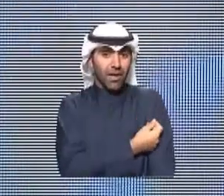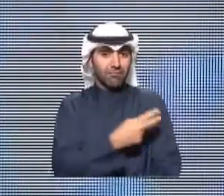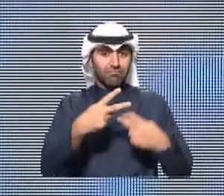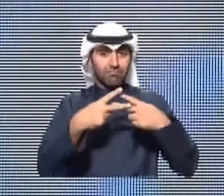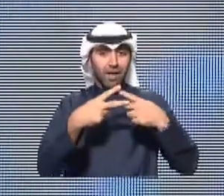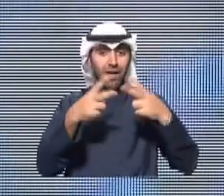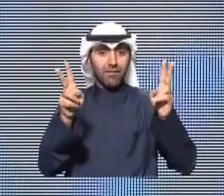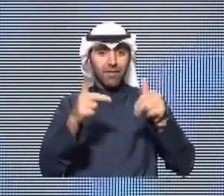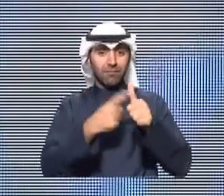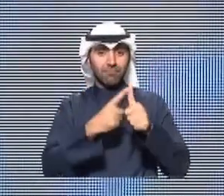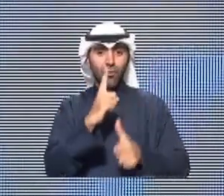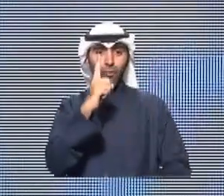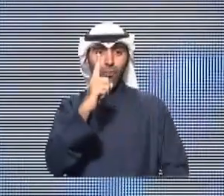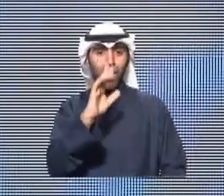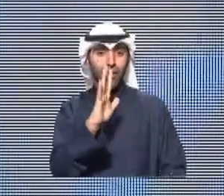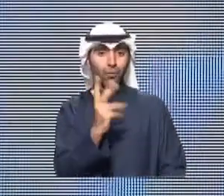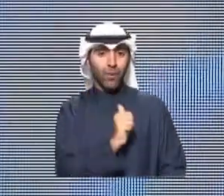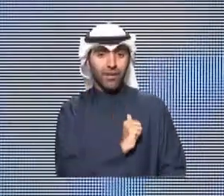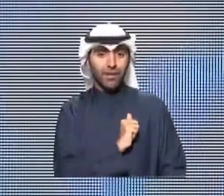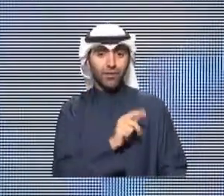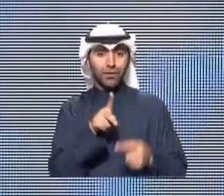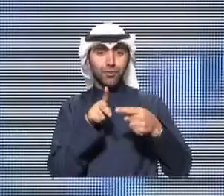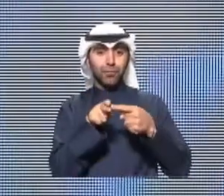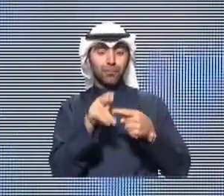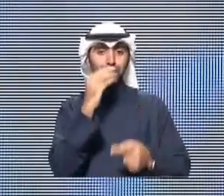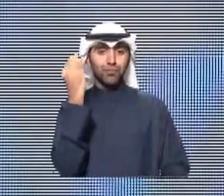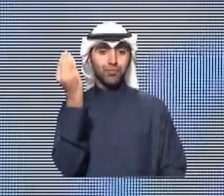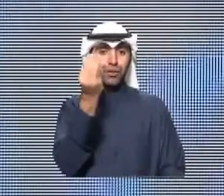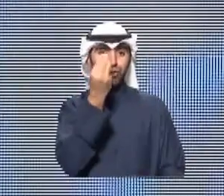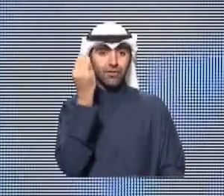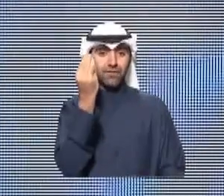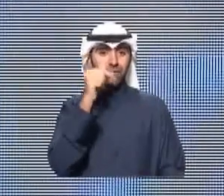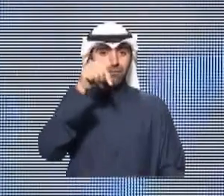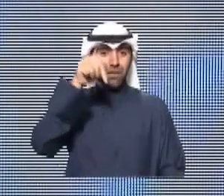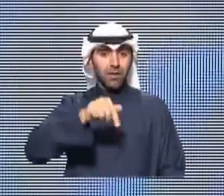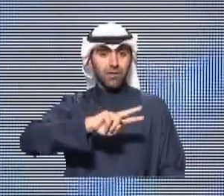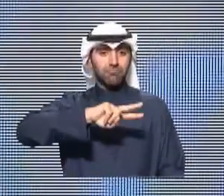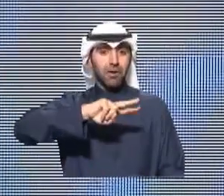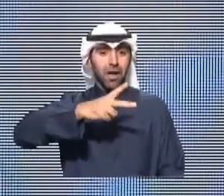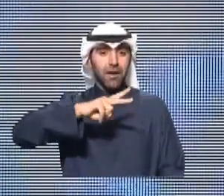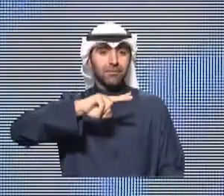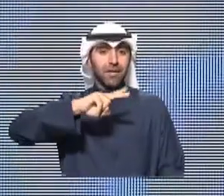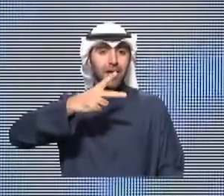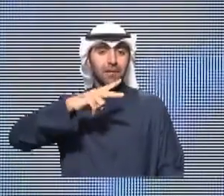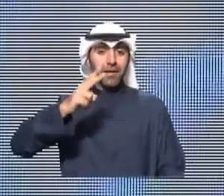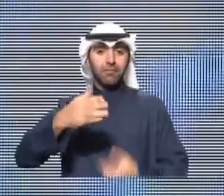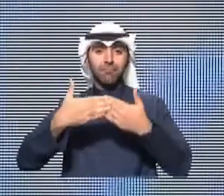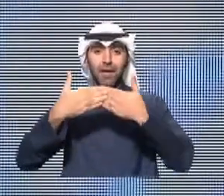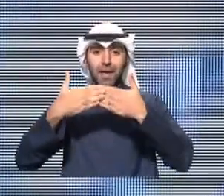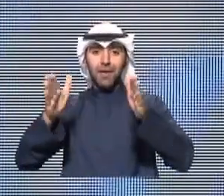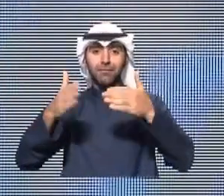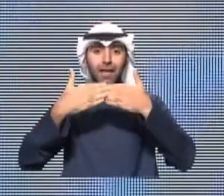التعاون والتكامل المجتمعي، وهذا ما رأيناه في حقيقة هذه المرحلة الأولى من